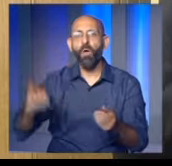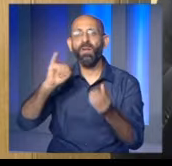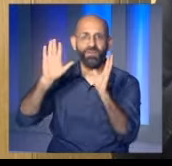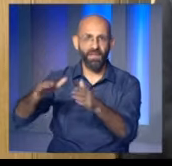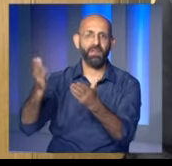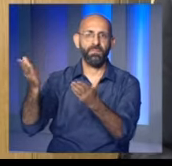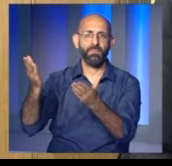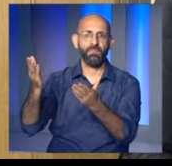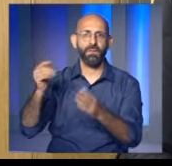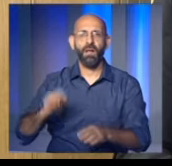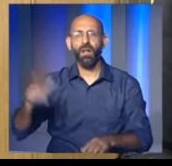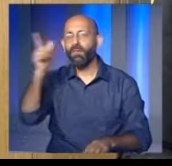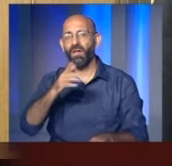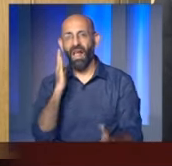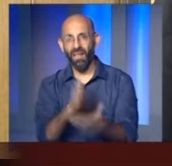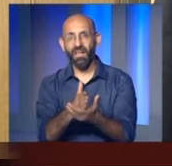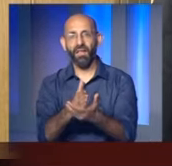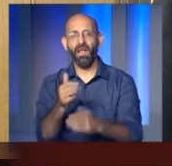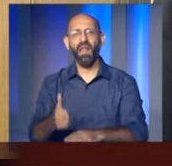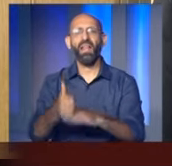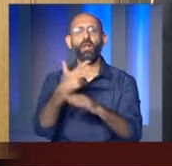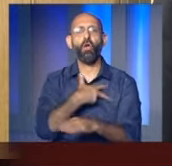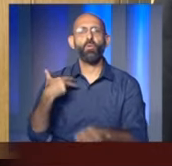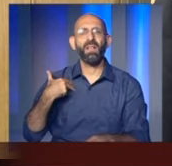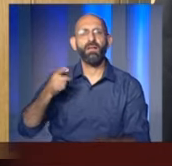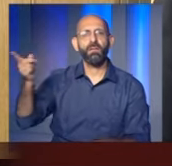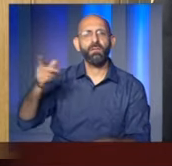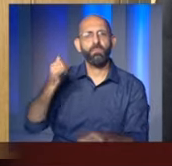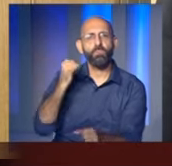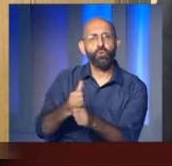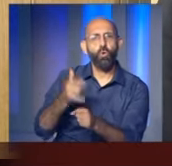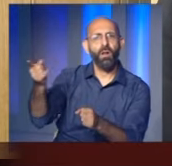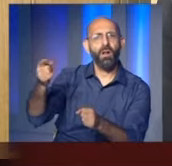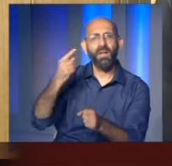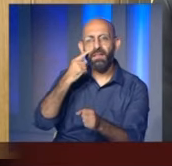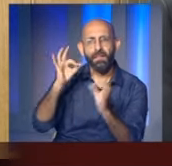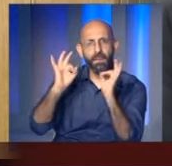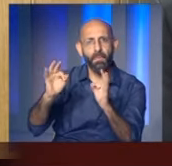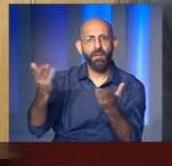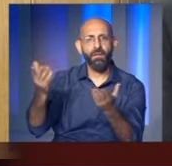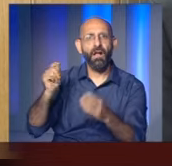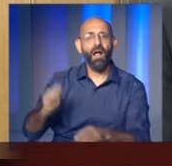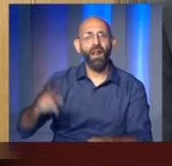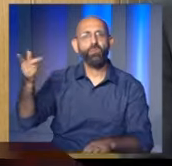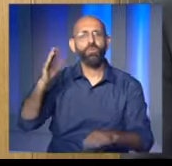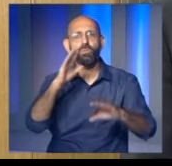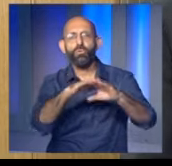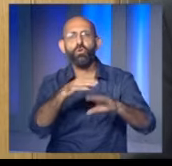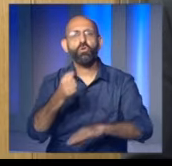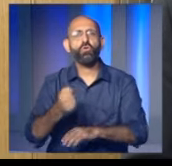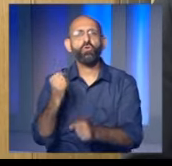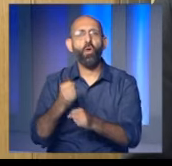حالة بالحقيقة طارئة وتستوجب قرار من رئيس الحكومة